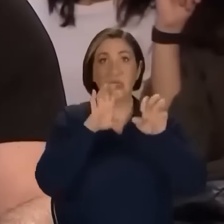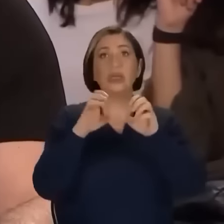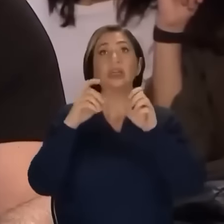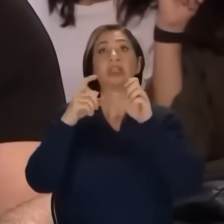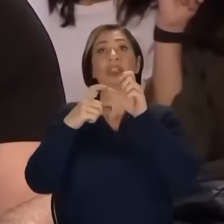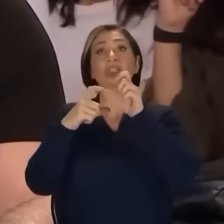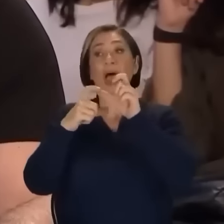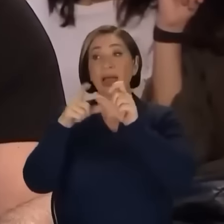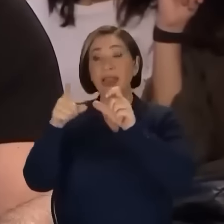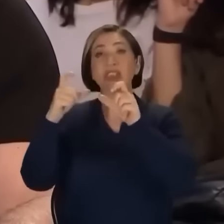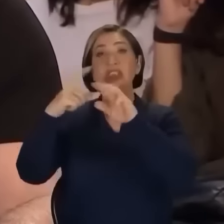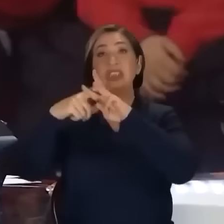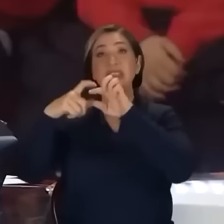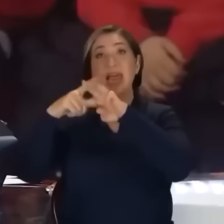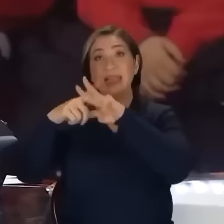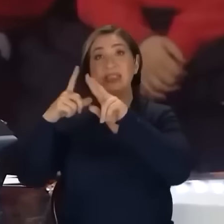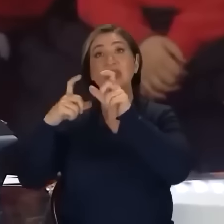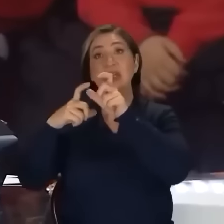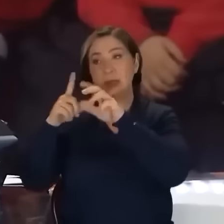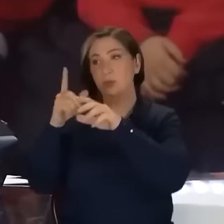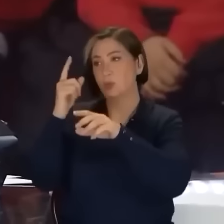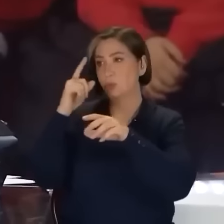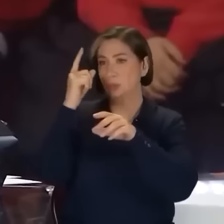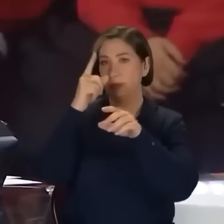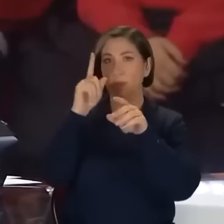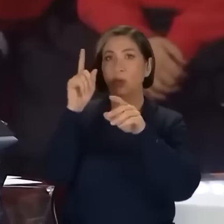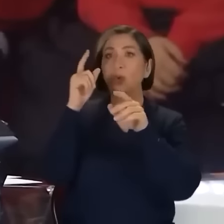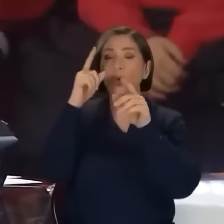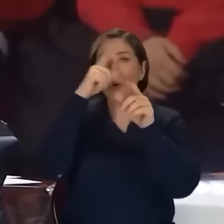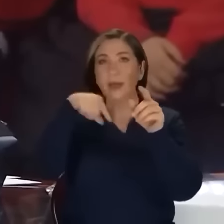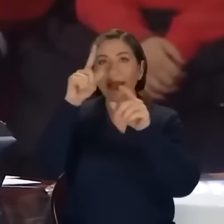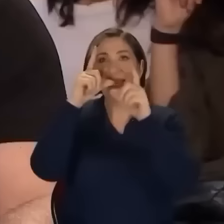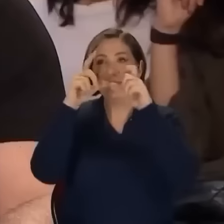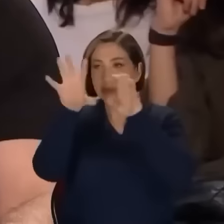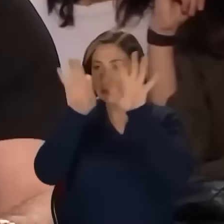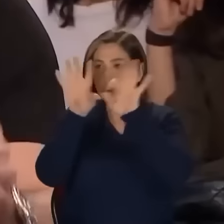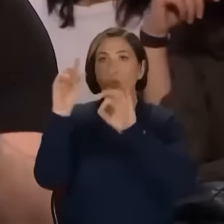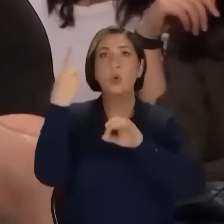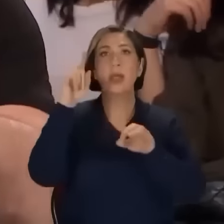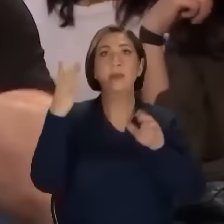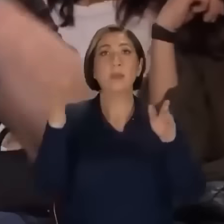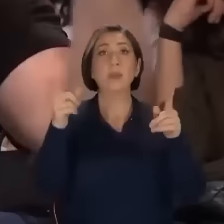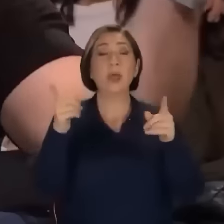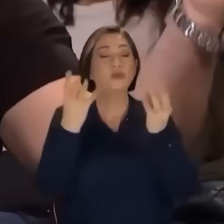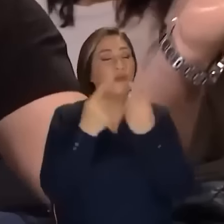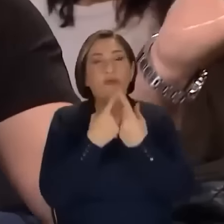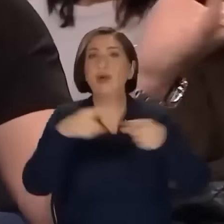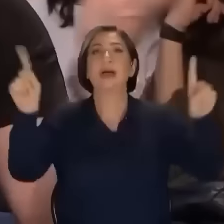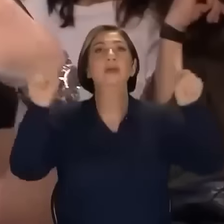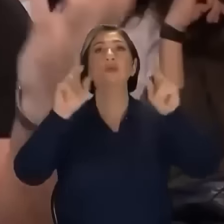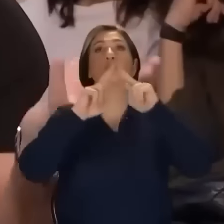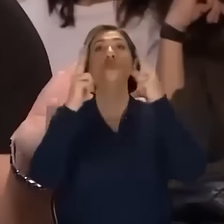Celal le Ceren'in görüntü yönetmeni Evet yani bunlar böyle bambaşka